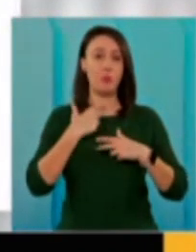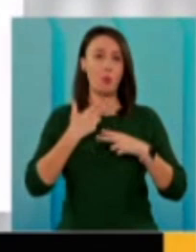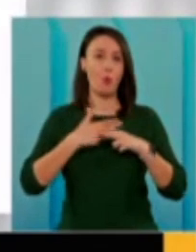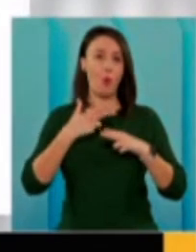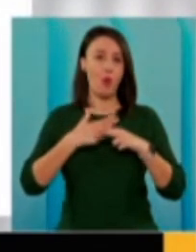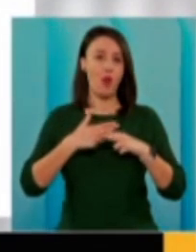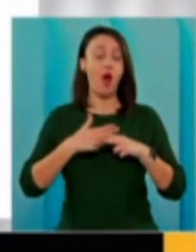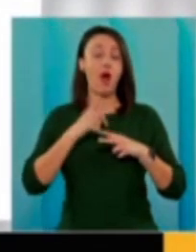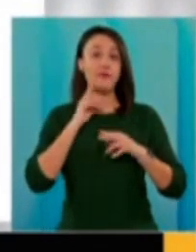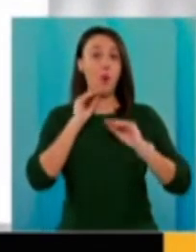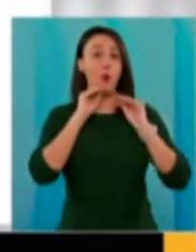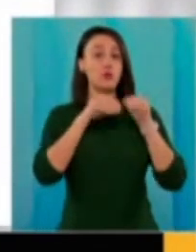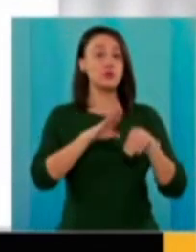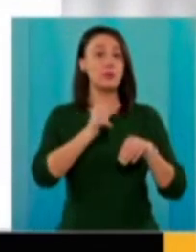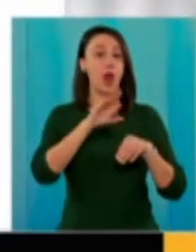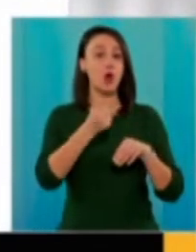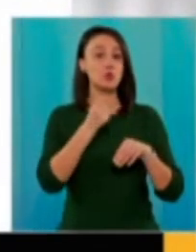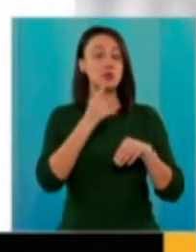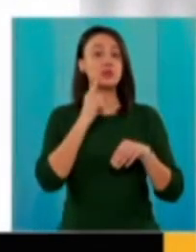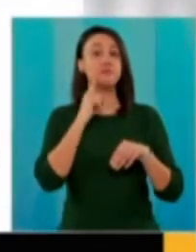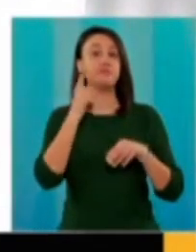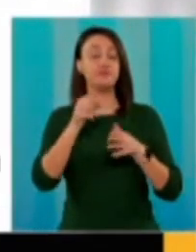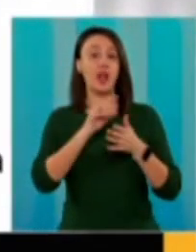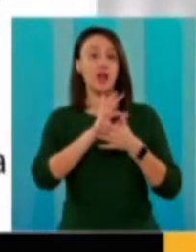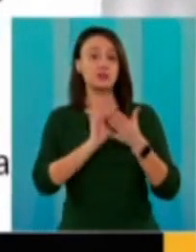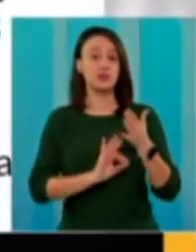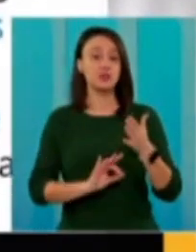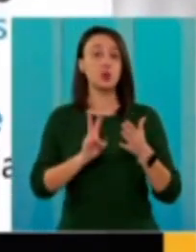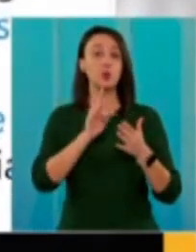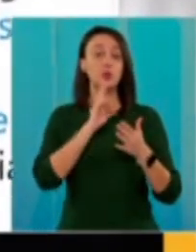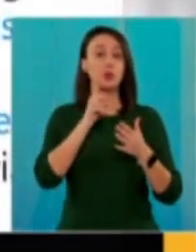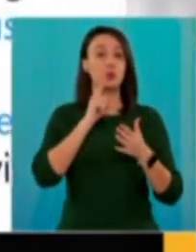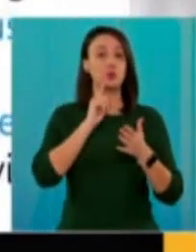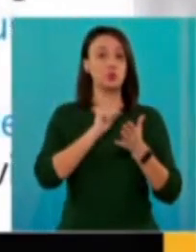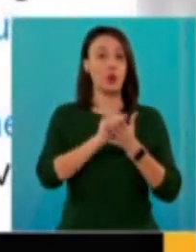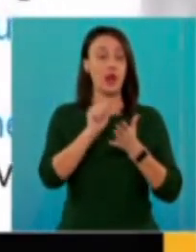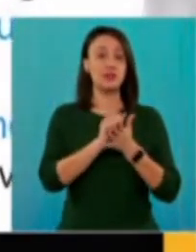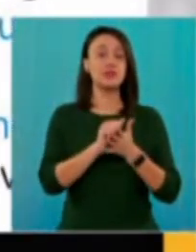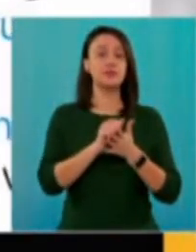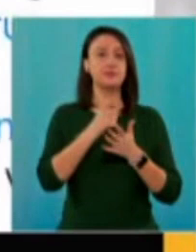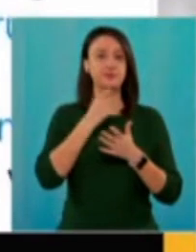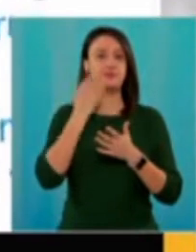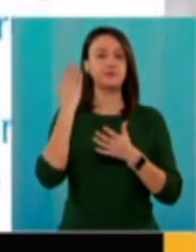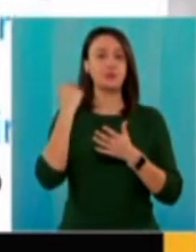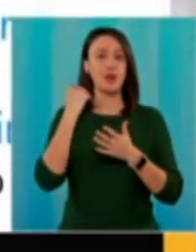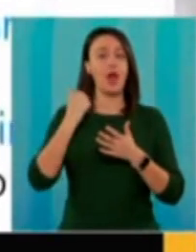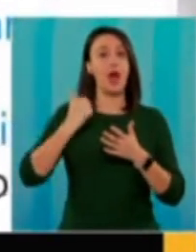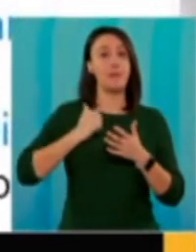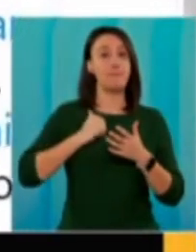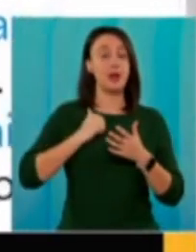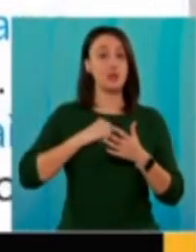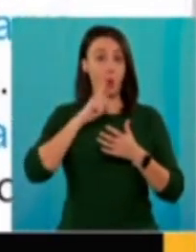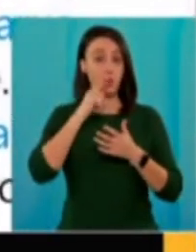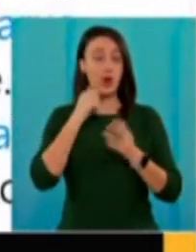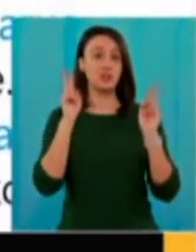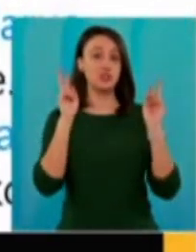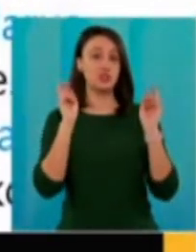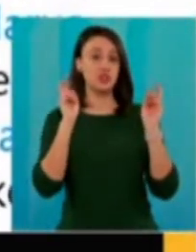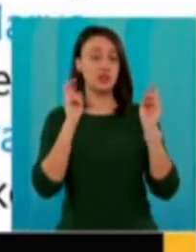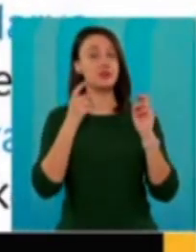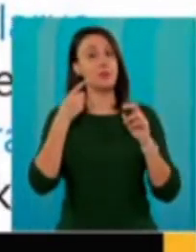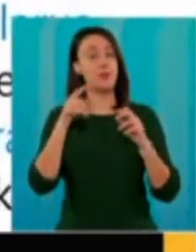în Belarus din zona de excludere de la cernobîl a scris pe Twitter un jurnalist și vederea în alarmat Ucraina le care îl citează pe